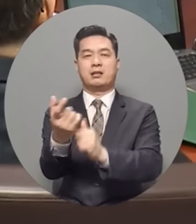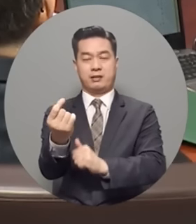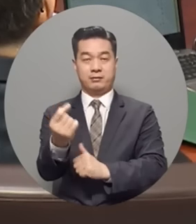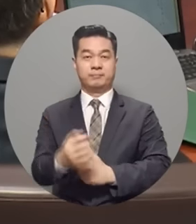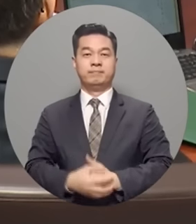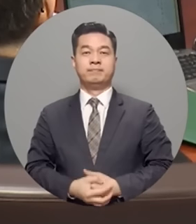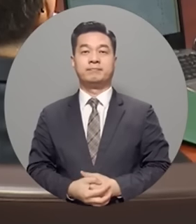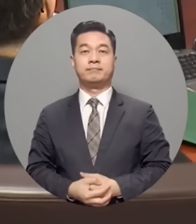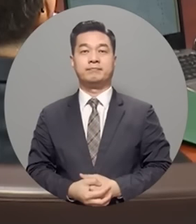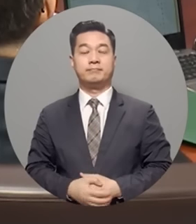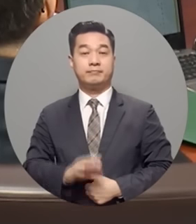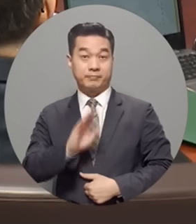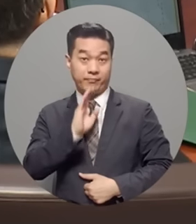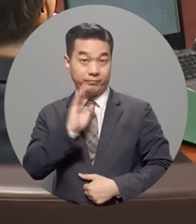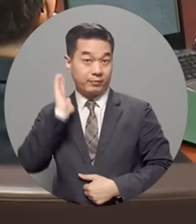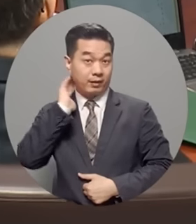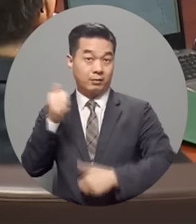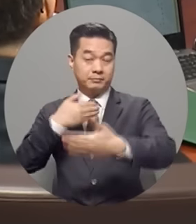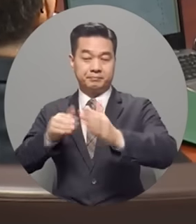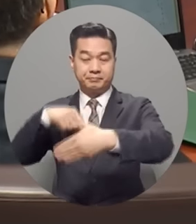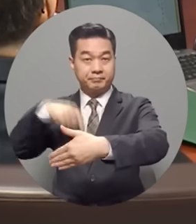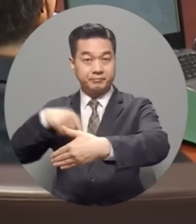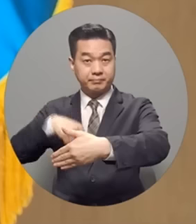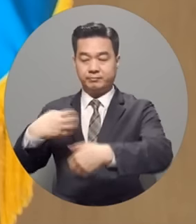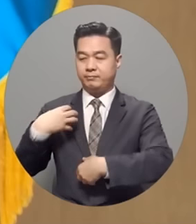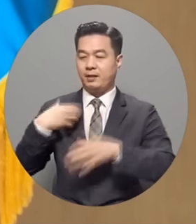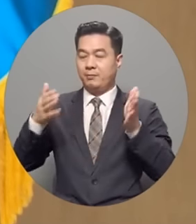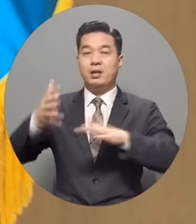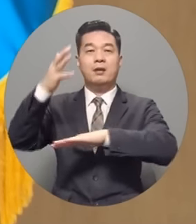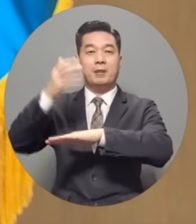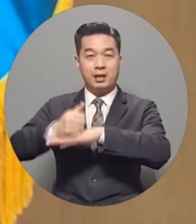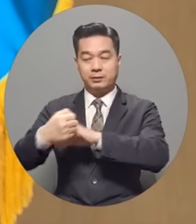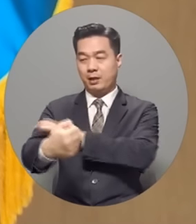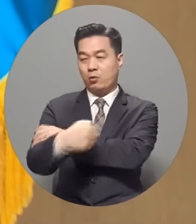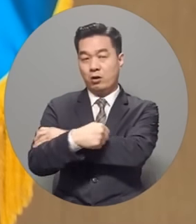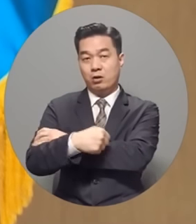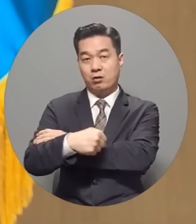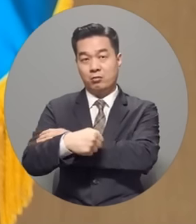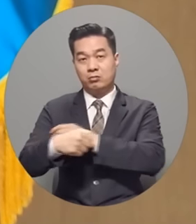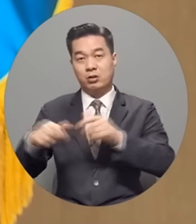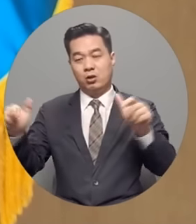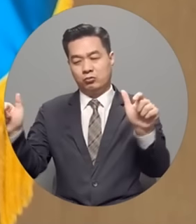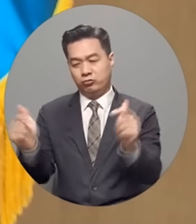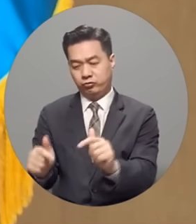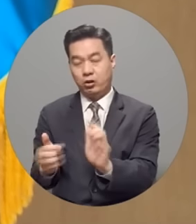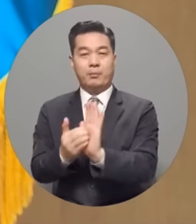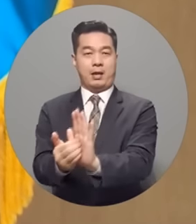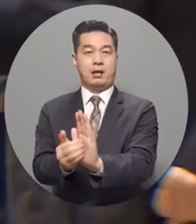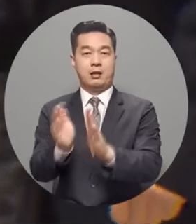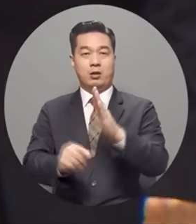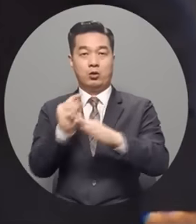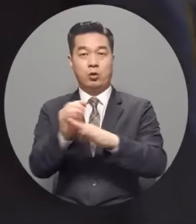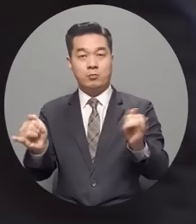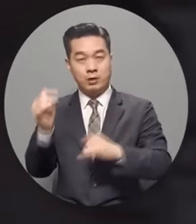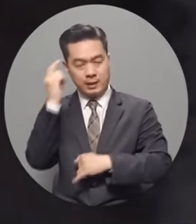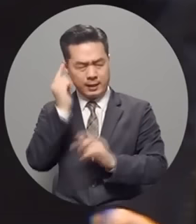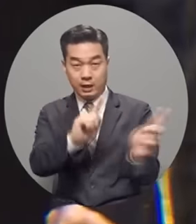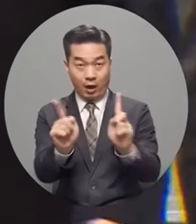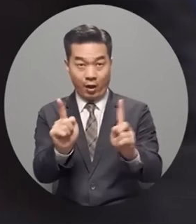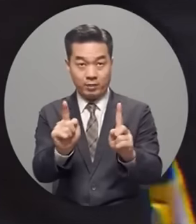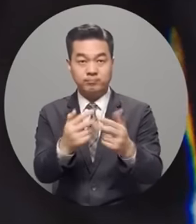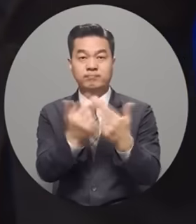실제로 대통령실 안에서도 임기 후반 권력 누수 방지 차원에서 공무원 기강을 강화하고